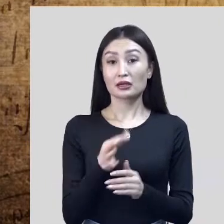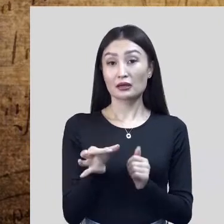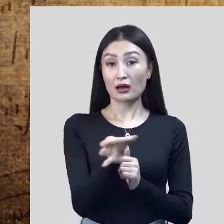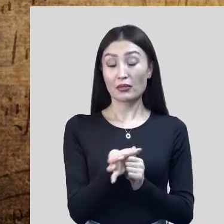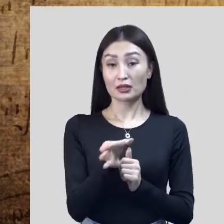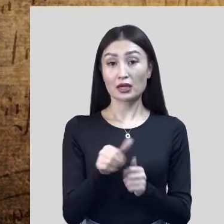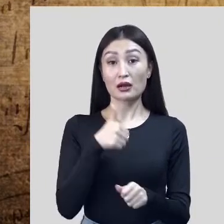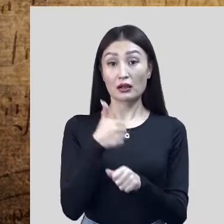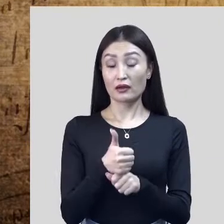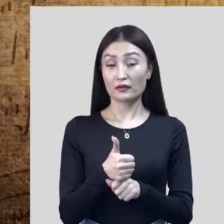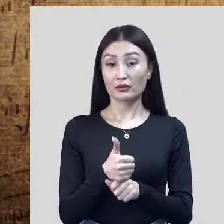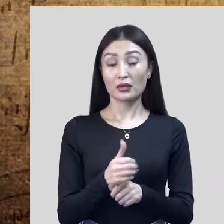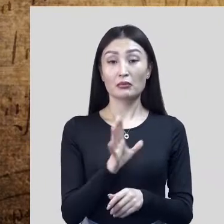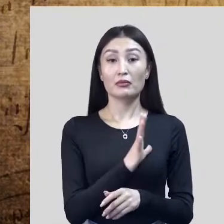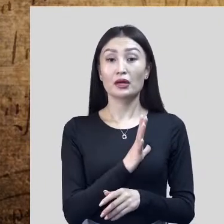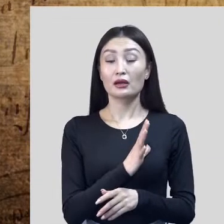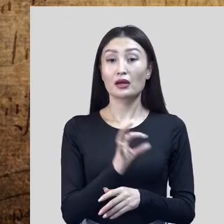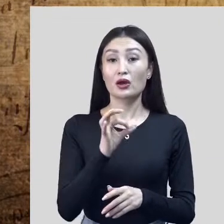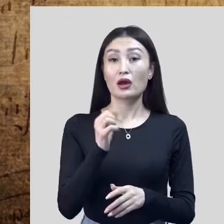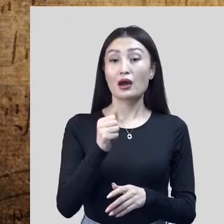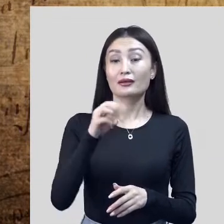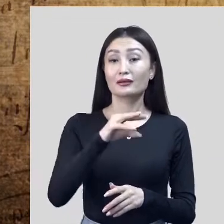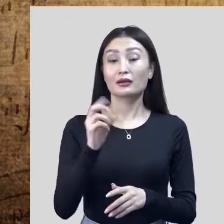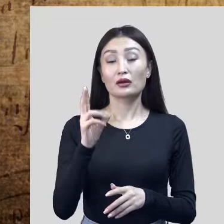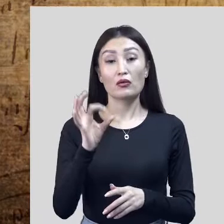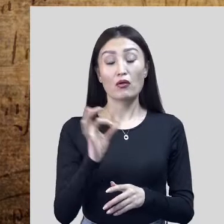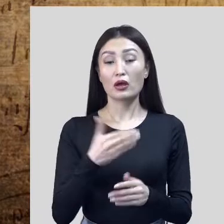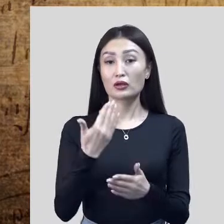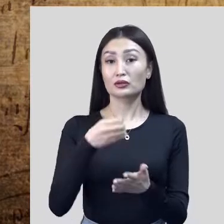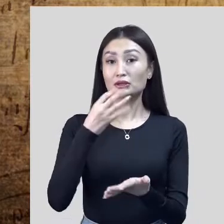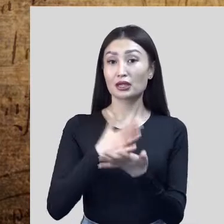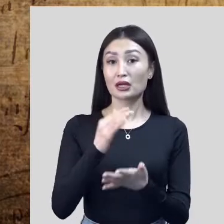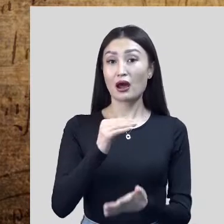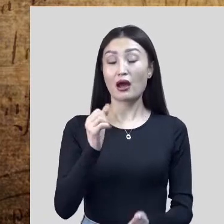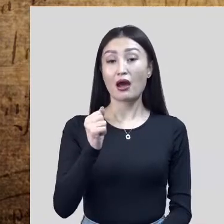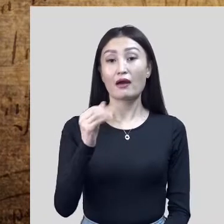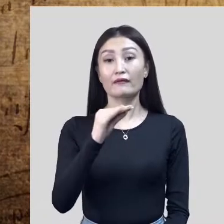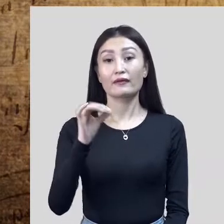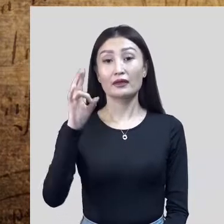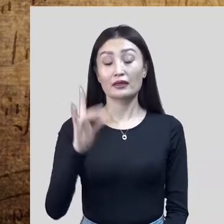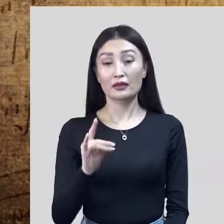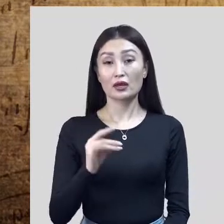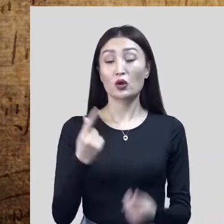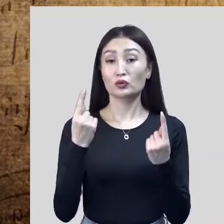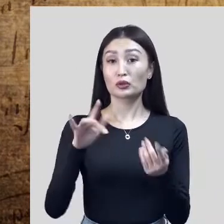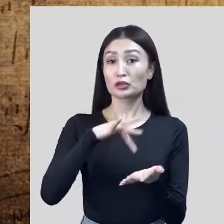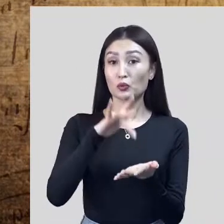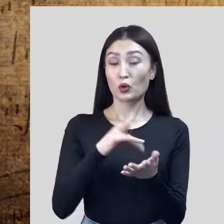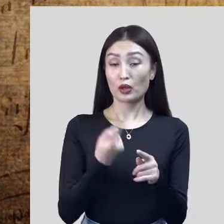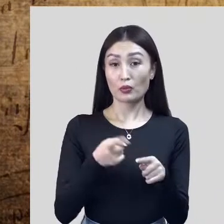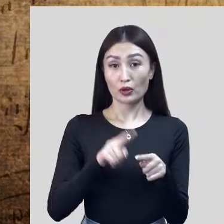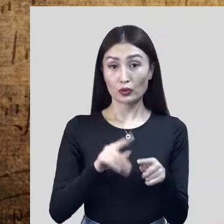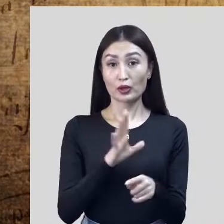областей, главными из которых были Аттика, ее центр Афины, и Беотия, крупнейшим городом